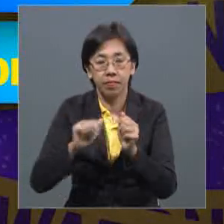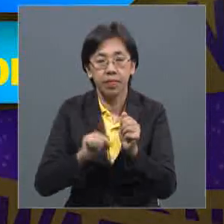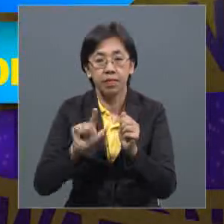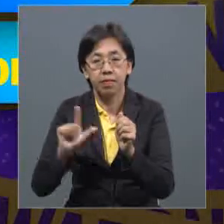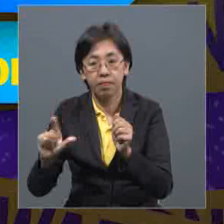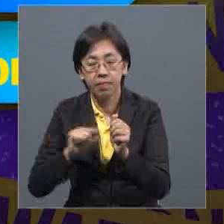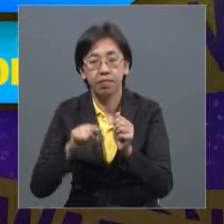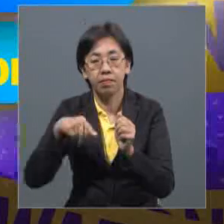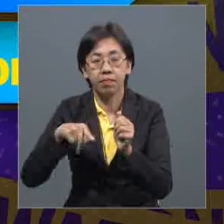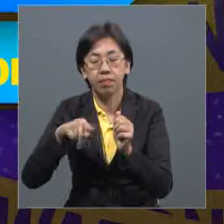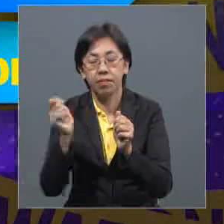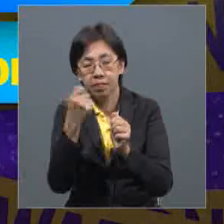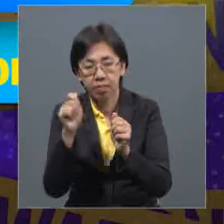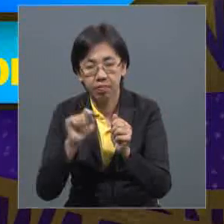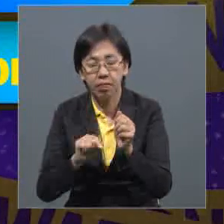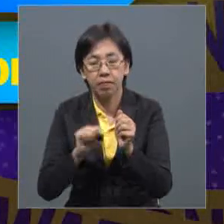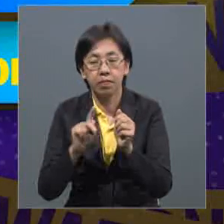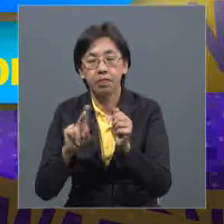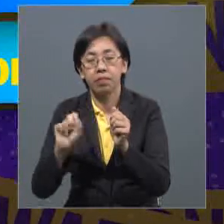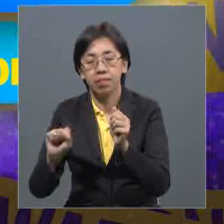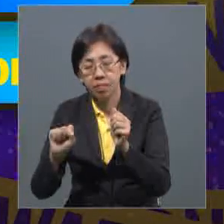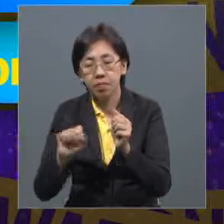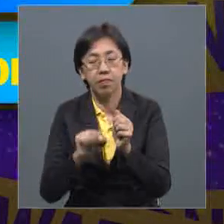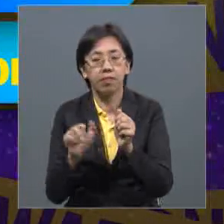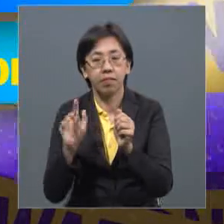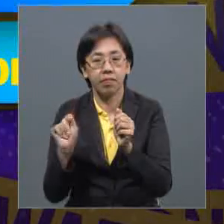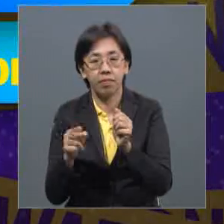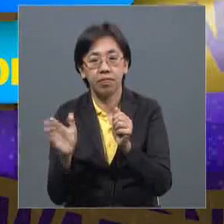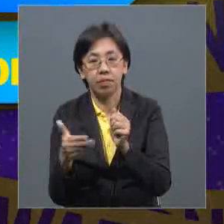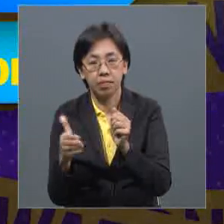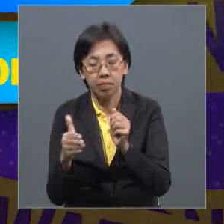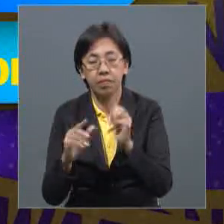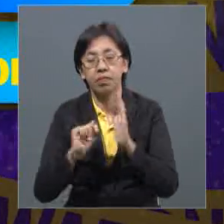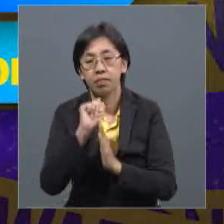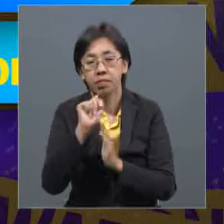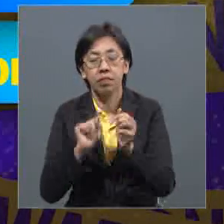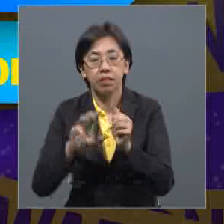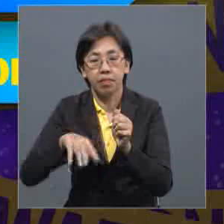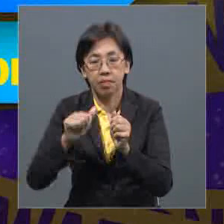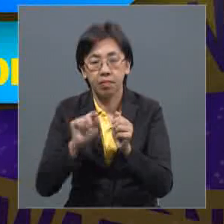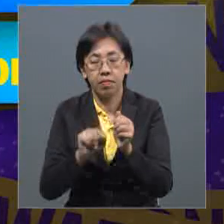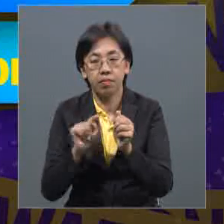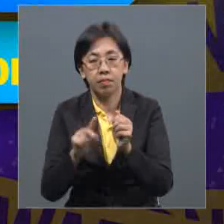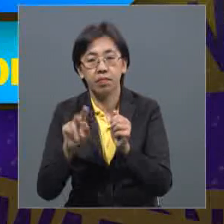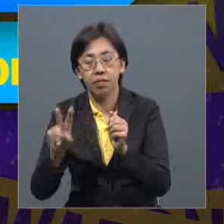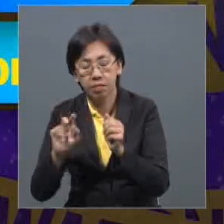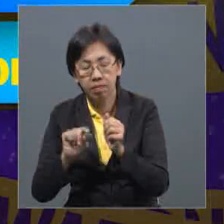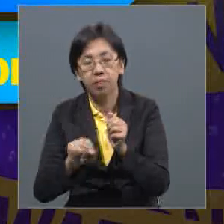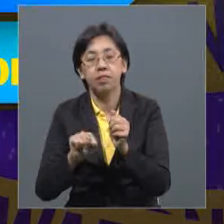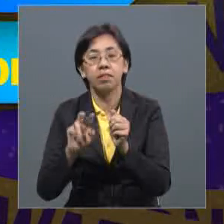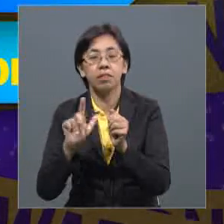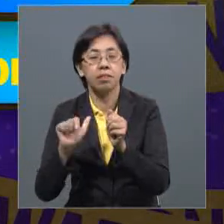แลพิชัยทองแสนขันและอำเภอทับปลาที่จังหวัดตากมีที่อำเภอเมืองท่าสองยางแม่ระมาด